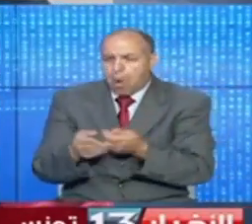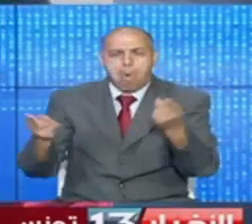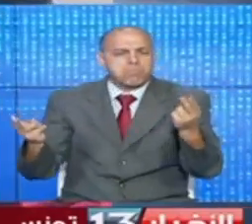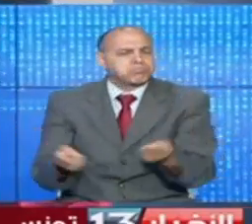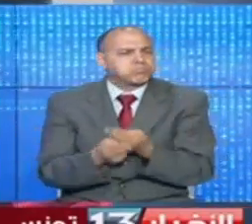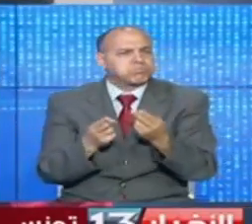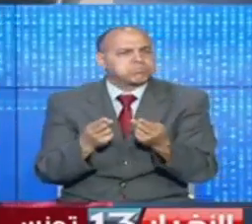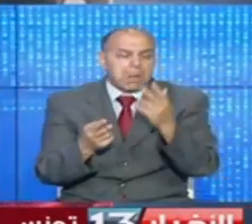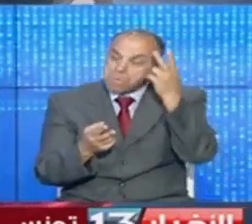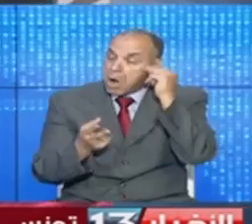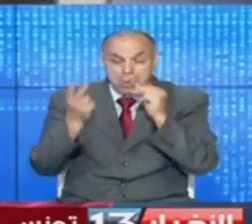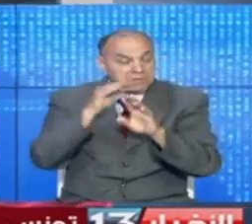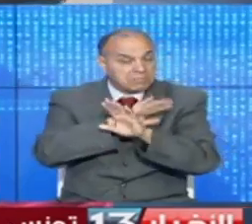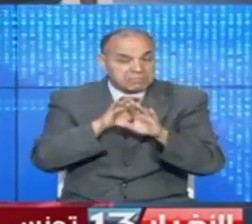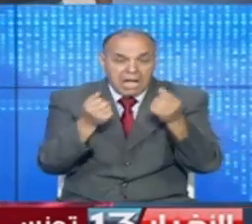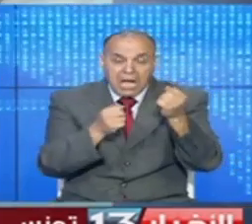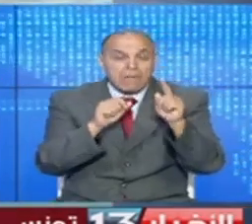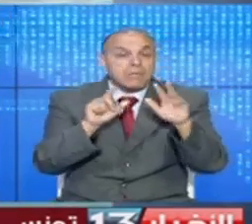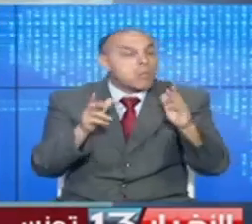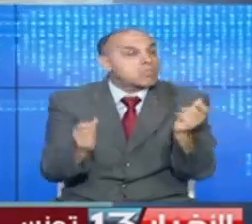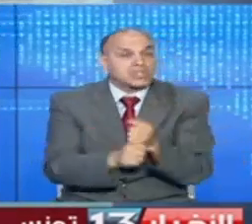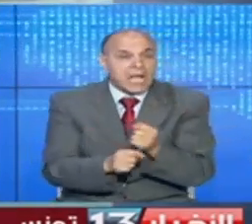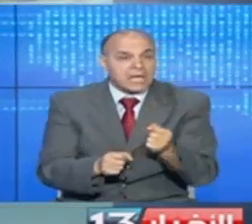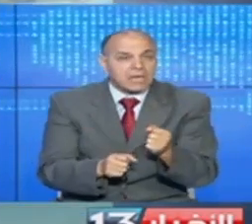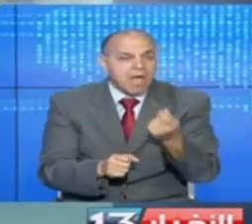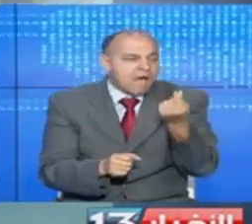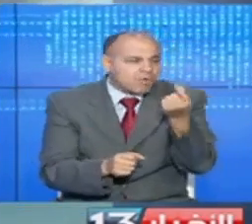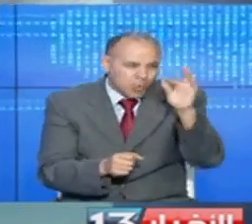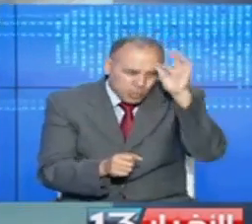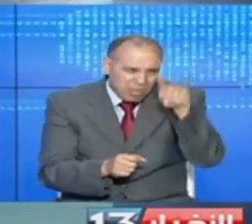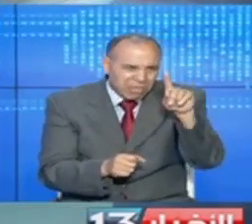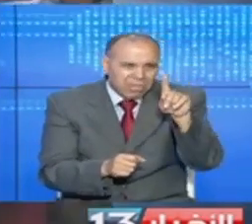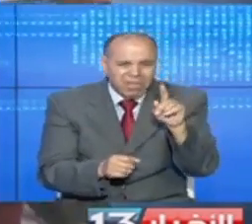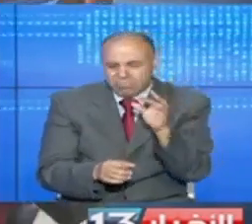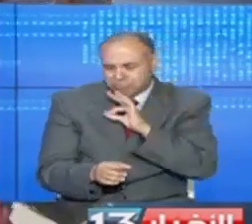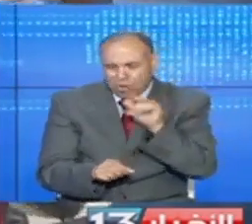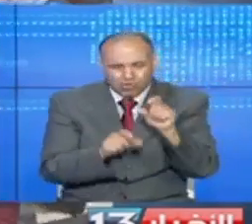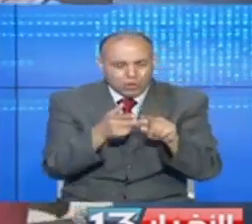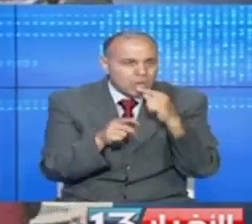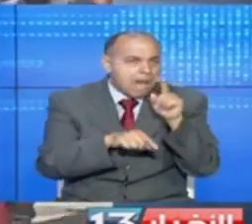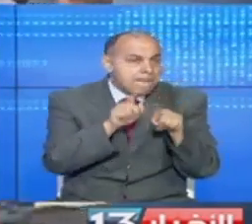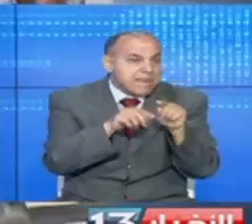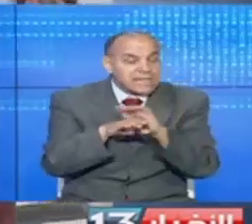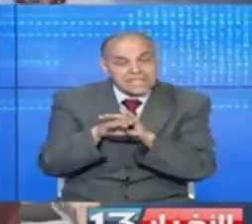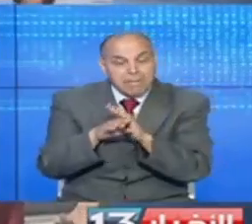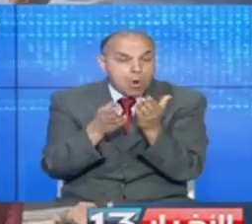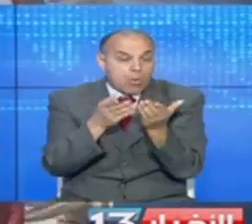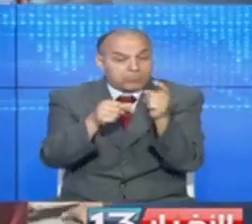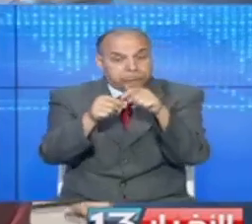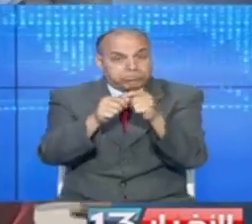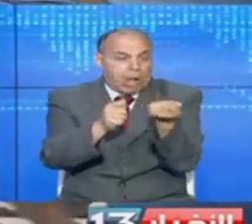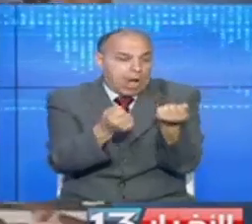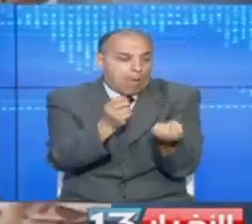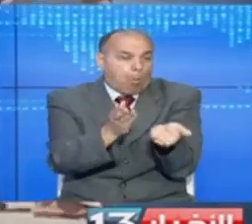العباد الدور وبرا فهم شيء، ما ريتش انا حتى كهرباء تبعتهم. انهيار سعر الدينار واحتكار سوق السيارات بعض من الاسباب التي ساهمت في